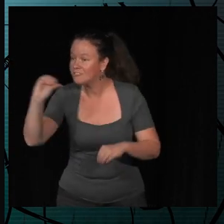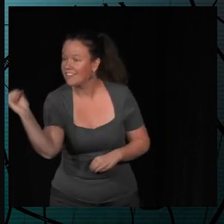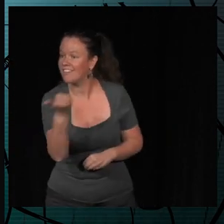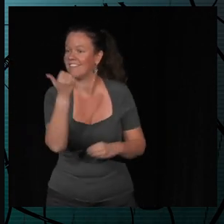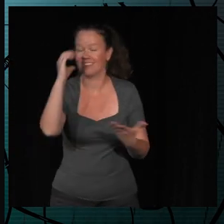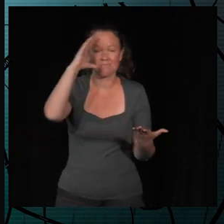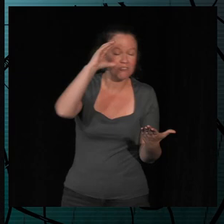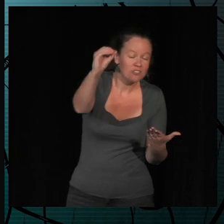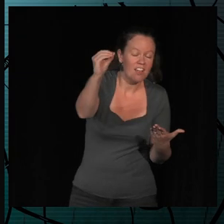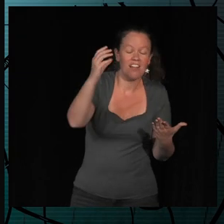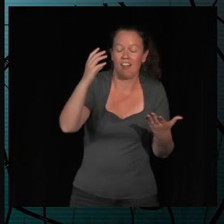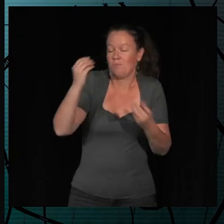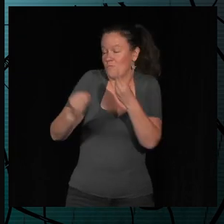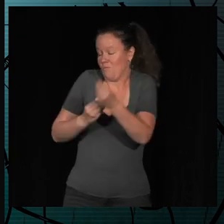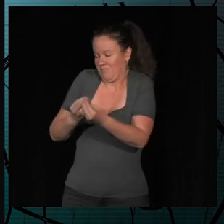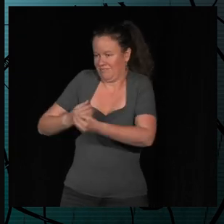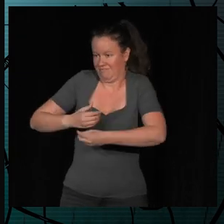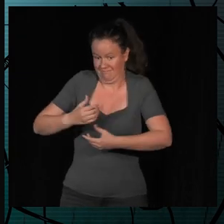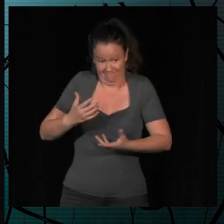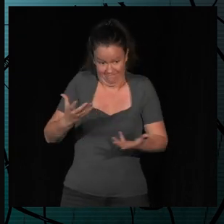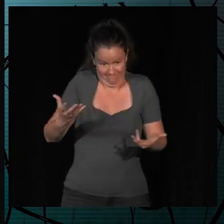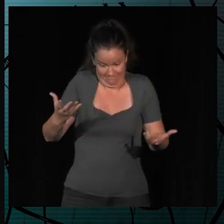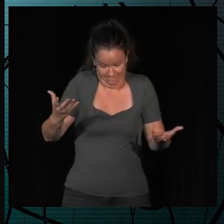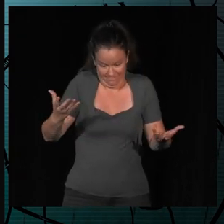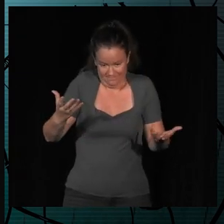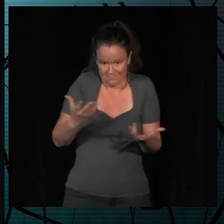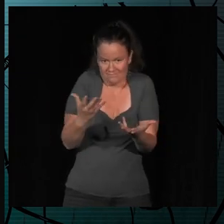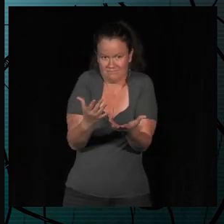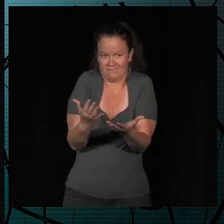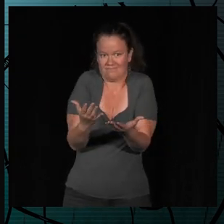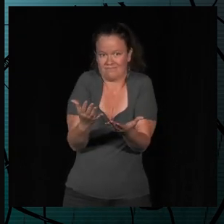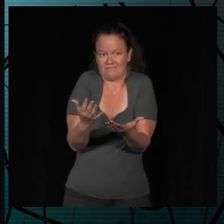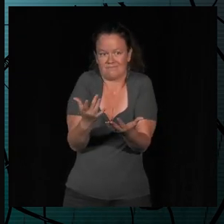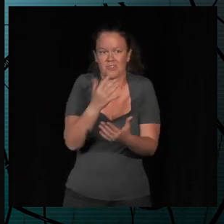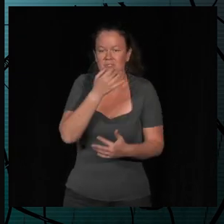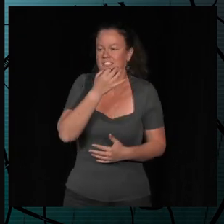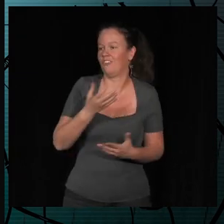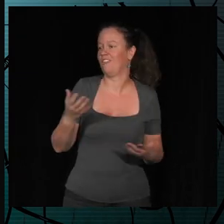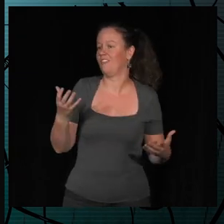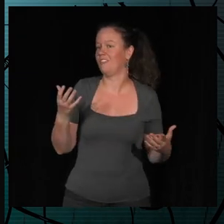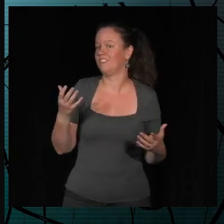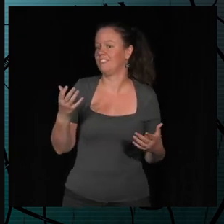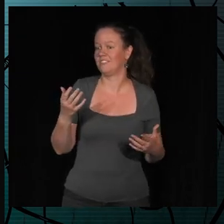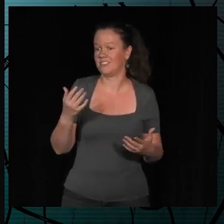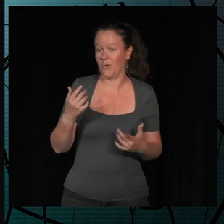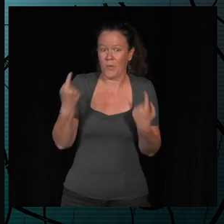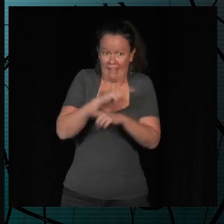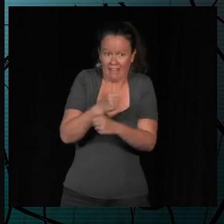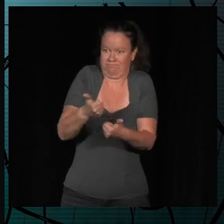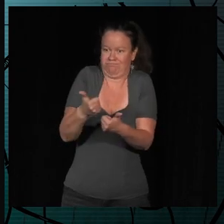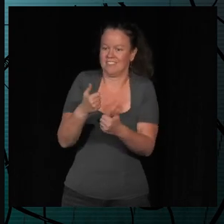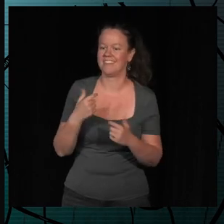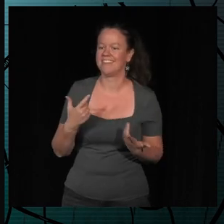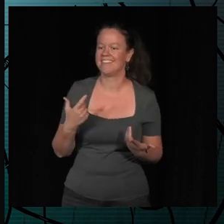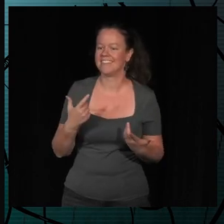professionnelle de pédagogue éventuel en fait c'est c'est c'est c'est l'aspect le moins gratifiant